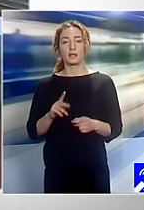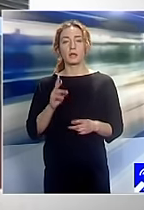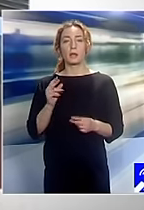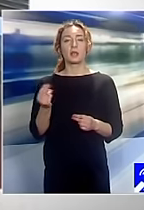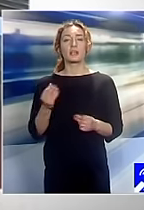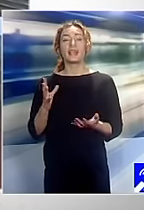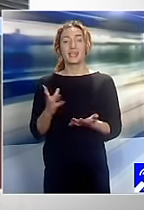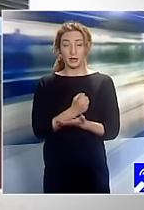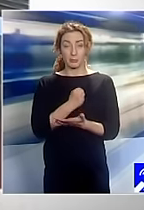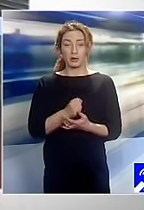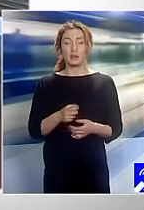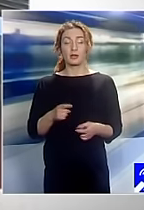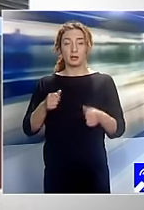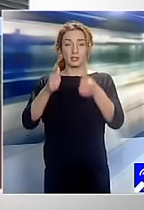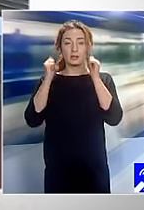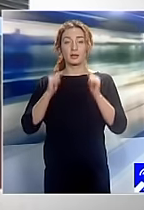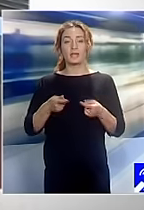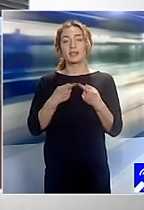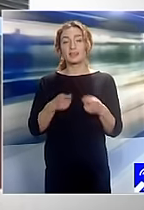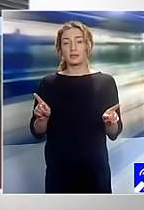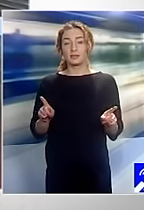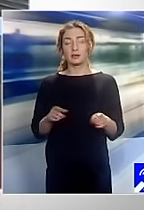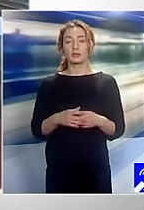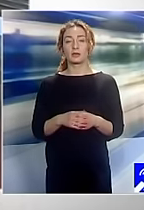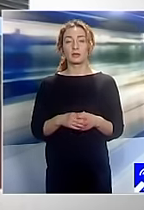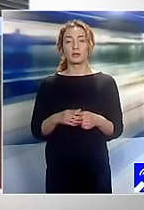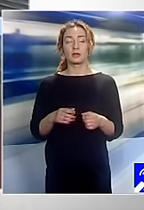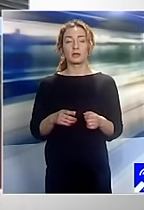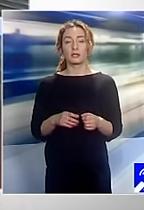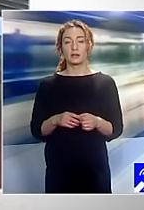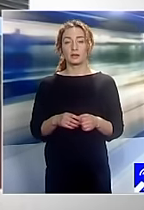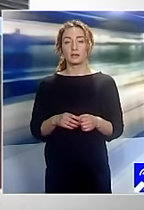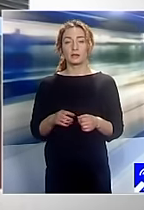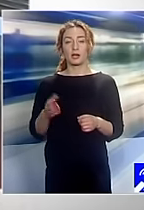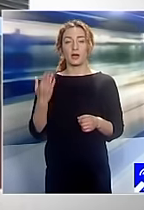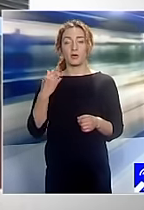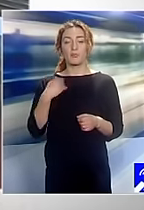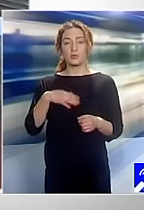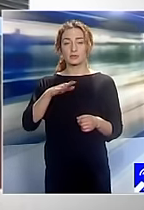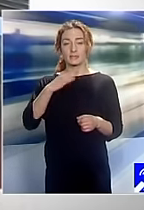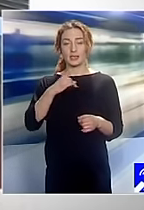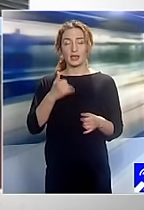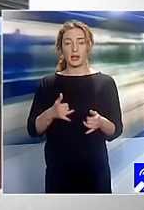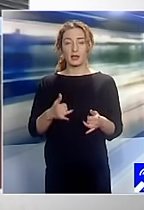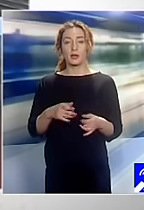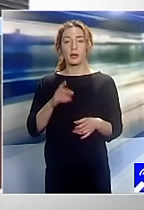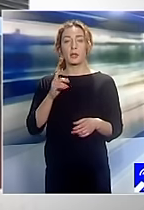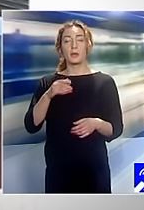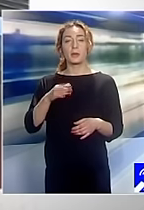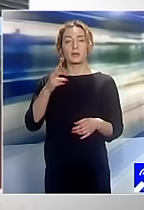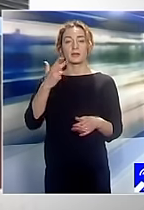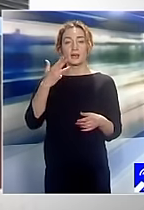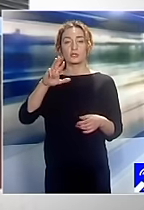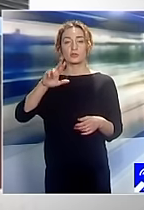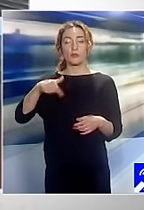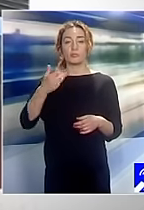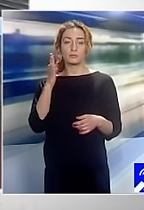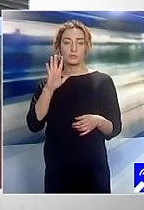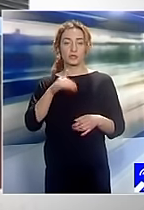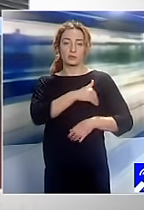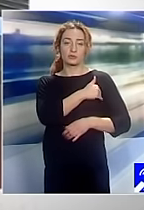de gripă, tabloul clinic este mai zgomotos, mai alarmant. Am avut zilele acestea persoane care au avut febră